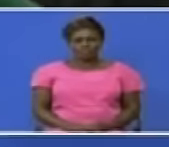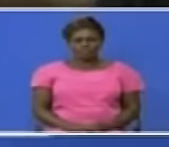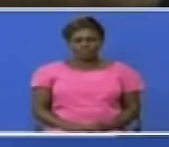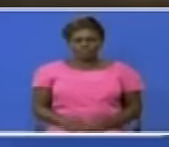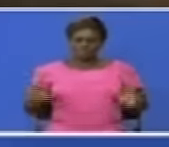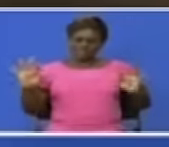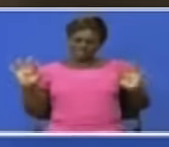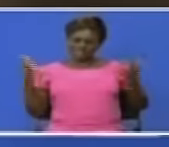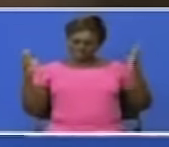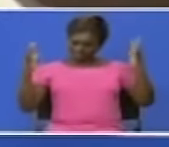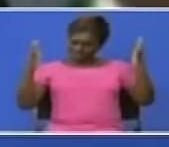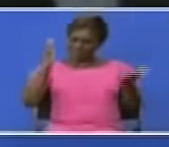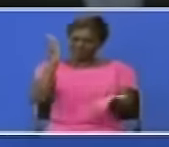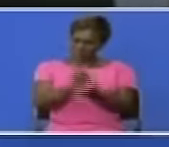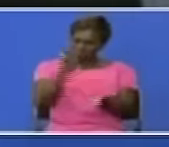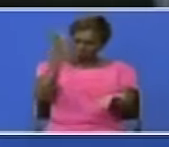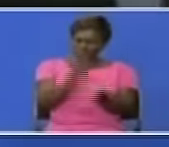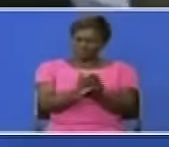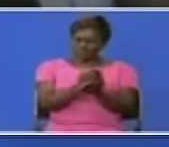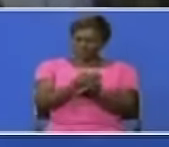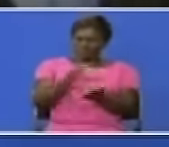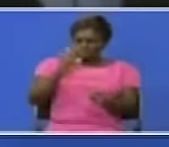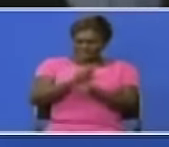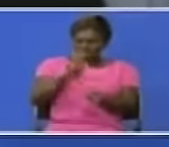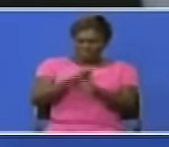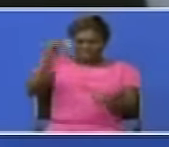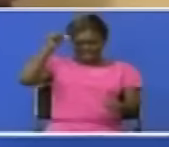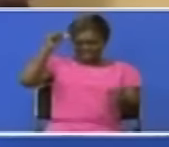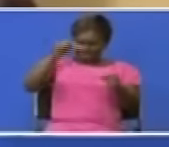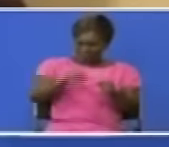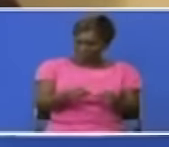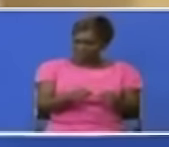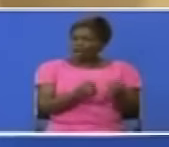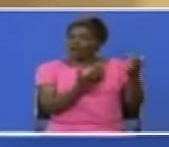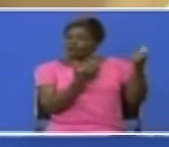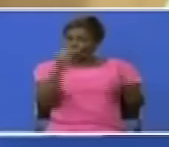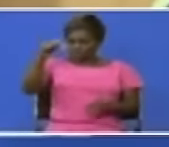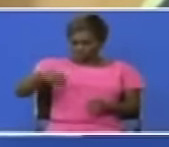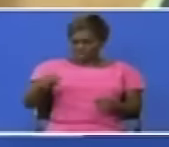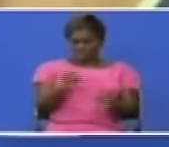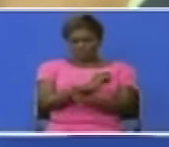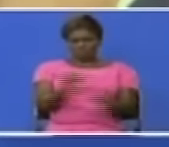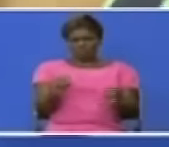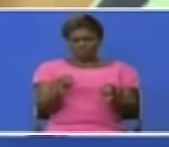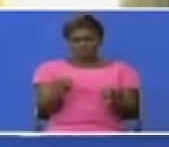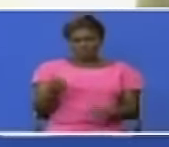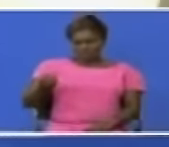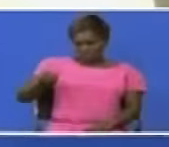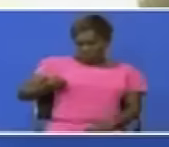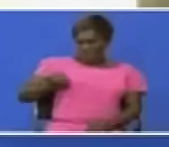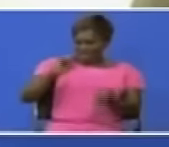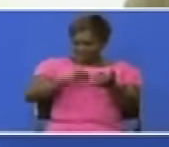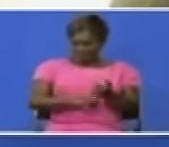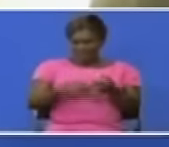Ni sherehe ambayo bila shaka itasalia mioyoni mwao. Hawakuitarajia siku hii. Josephine mkewe